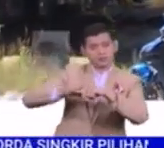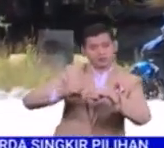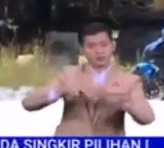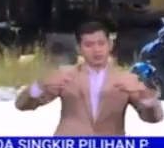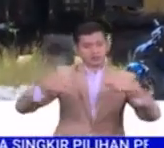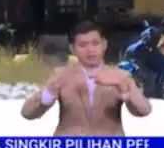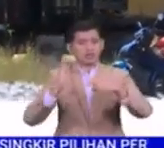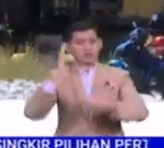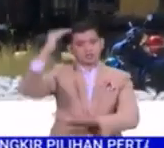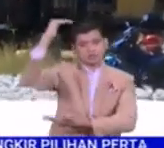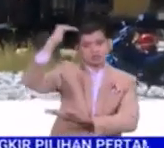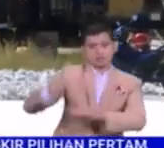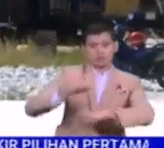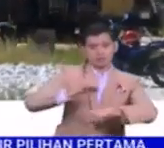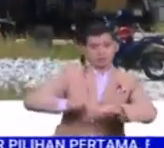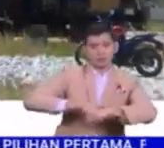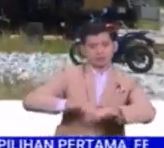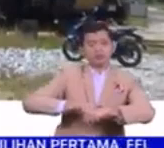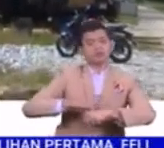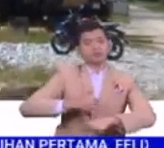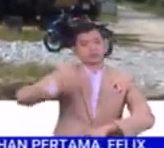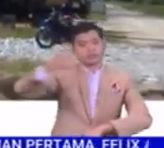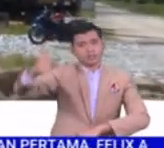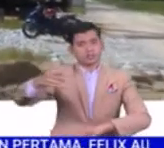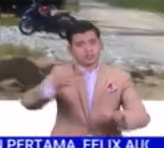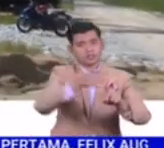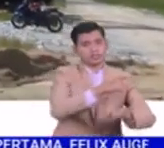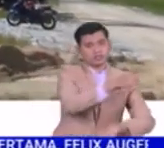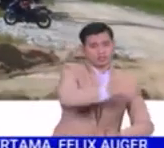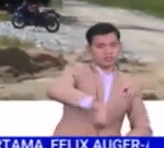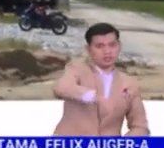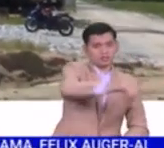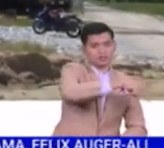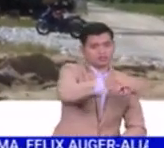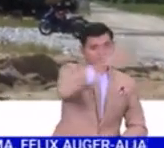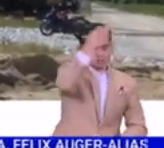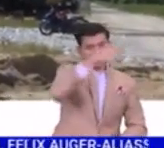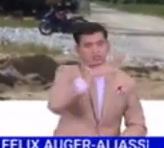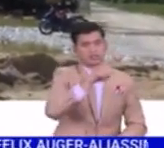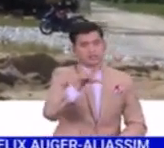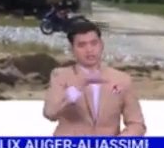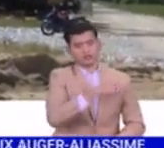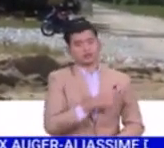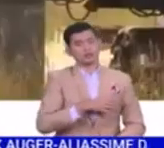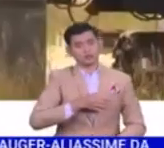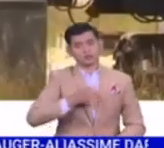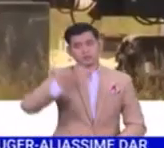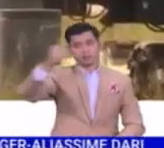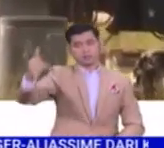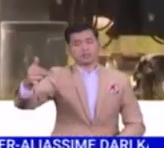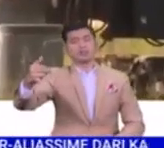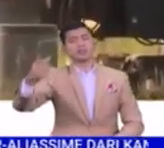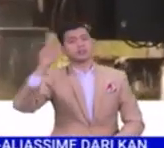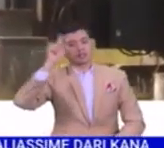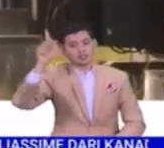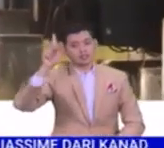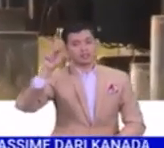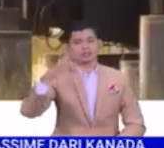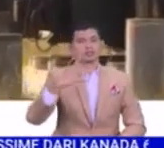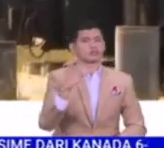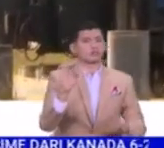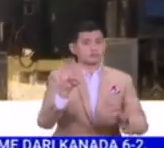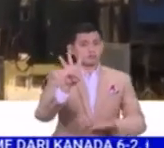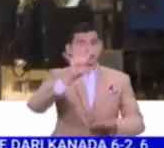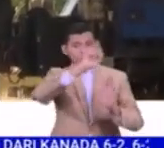akan mengurangkan waktu perjalanan dari Kota Baru ke Lembah Klang iaitu hanya 4 jam berbanding 7 jam melalui jalan